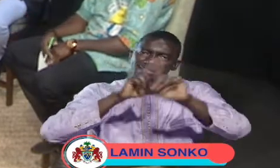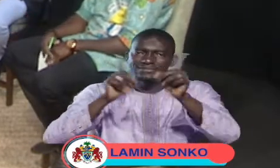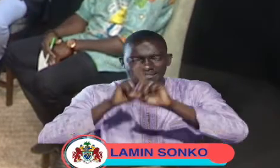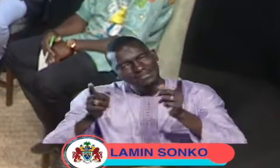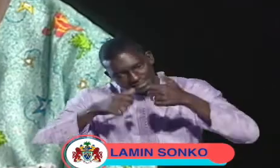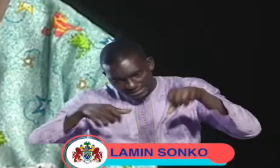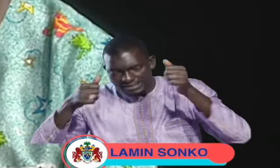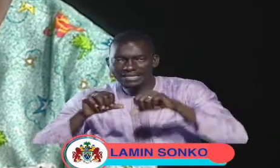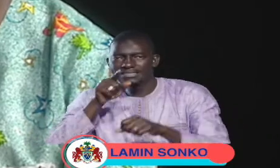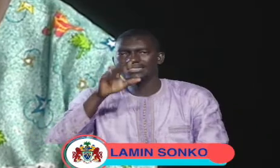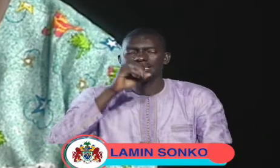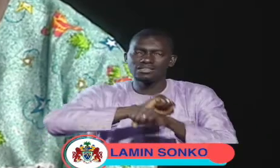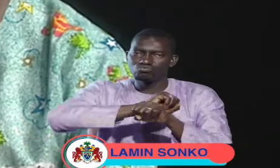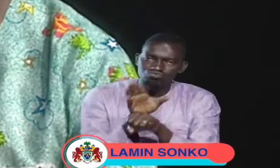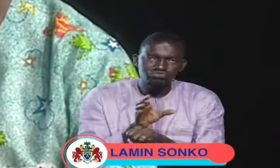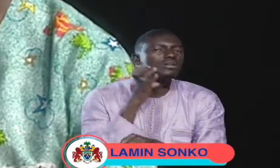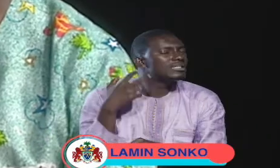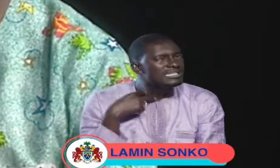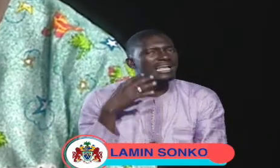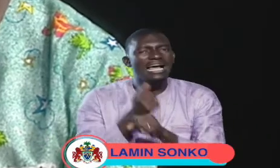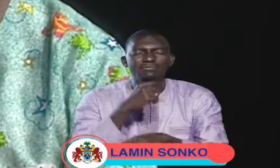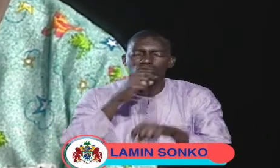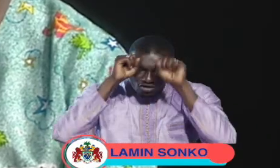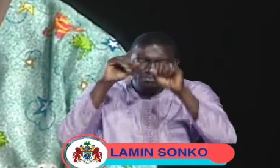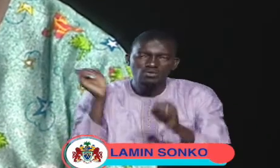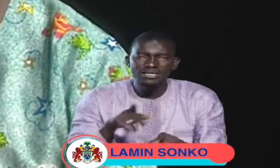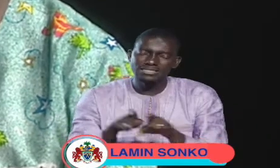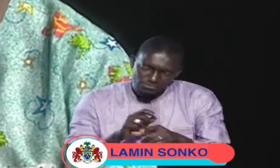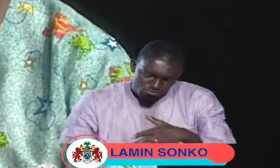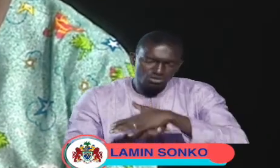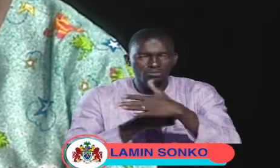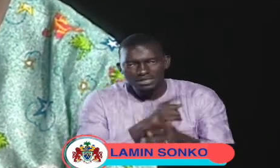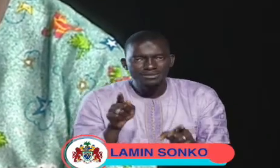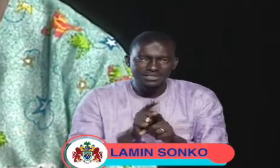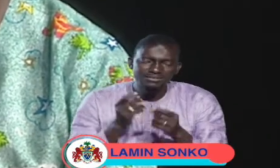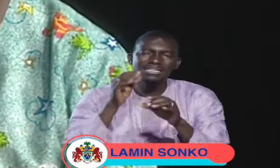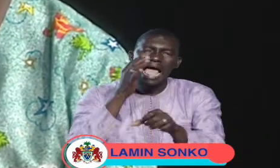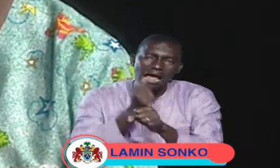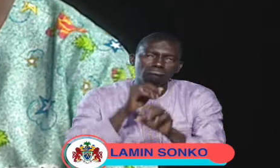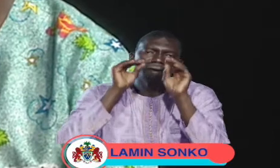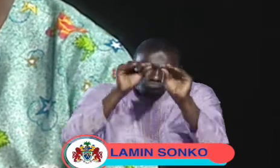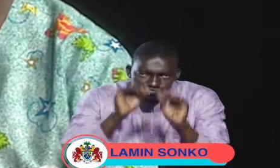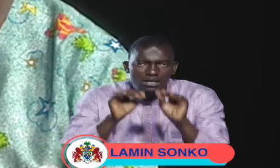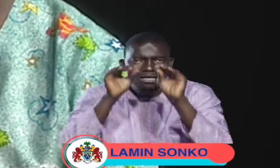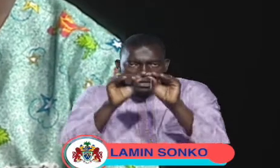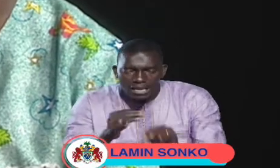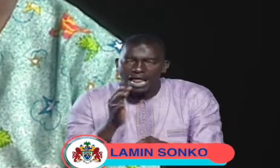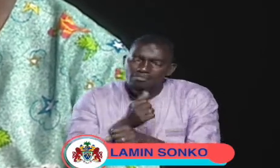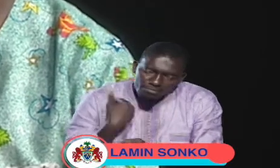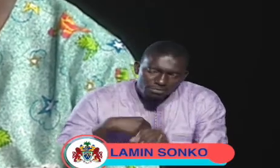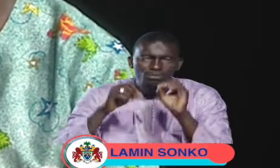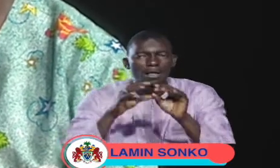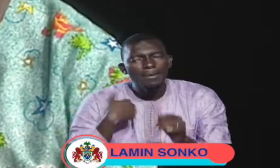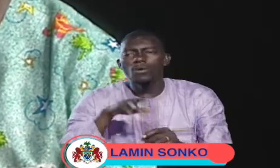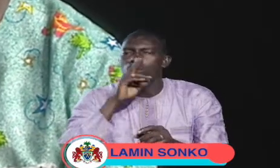covid 19 be man sama ko kan monela kato ke sembentu yale pour ka karamo dilela mi yatina na minul